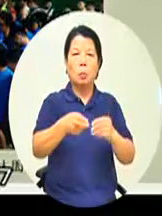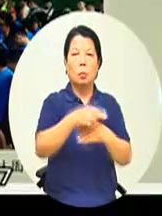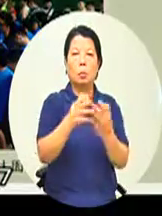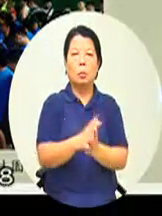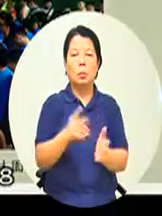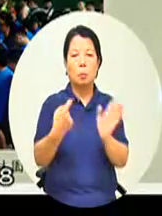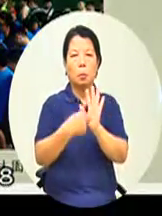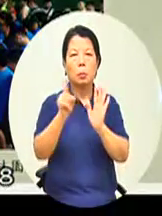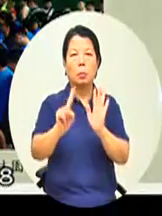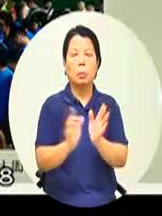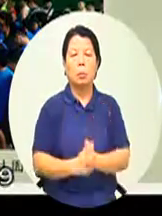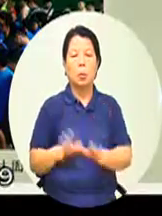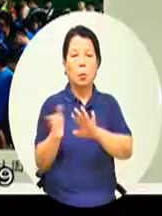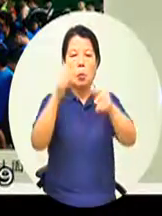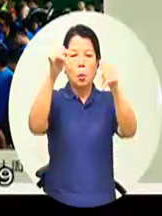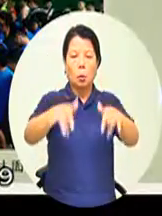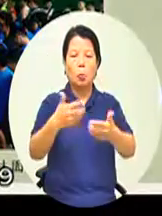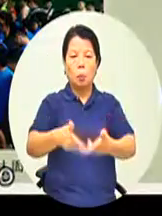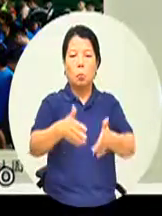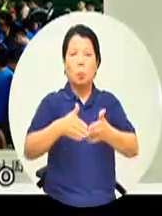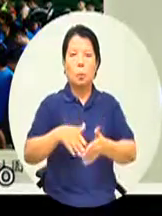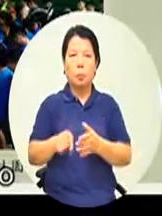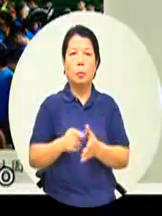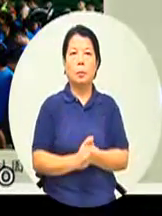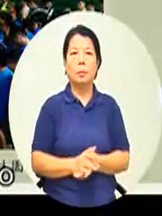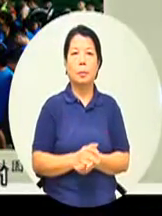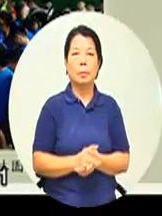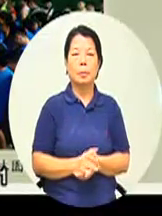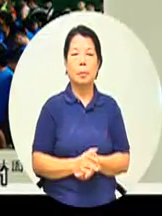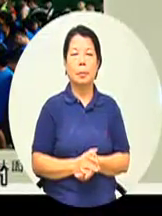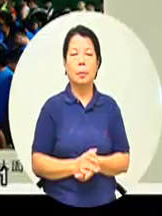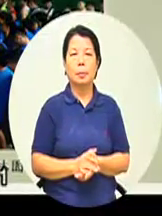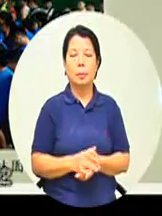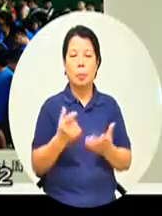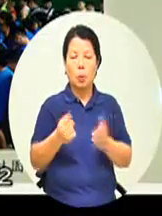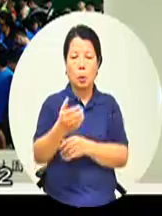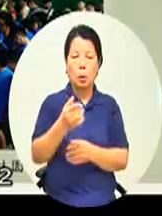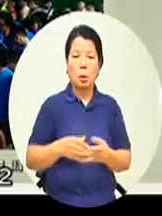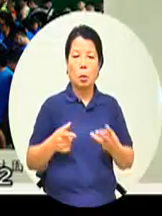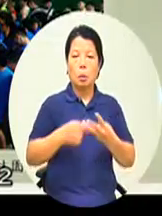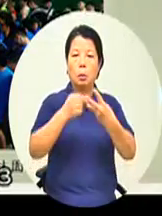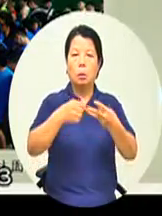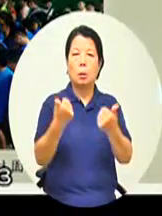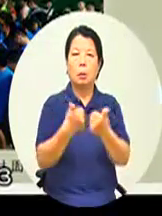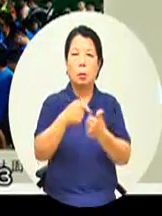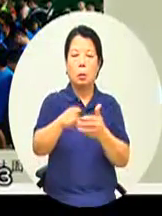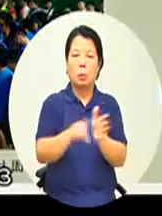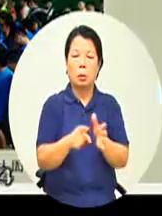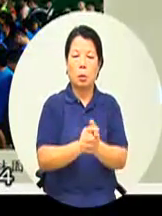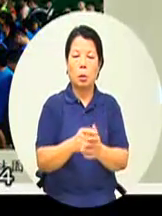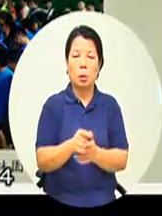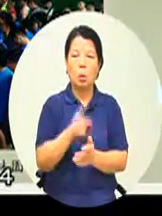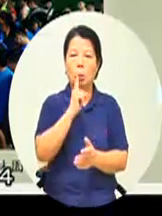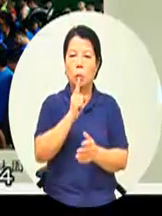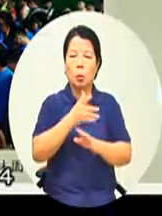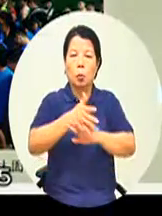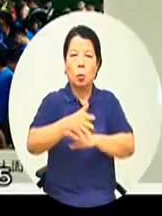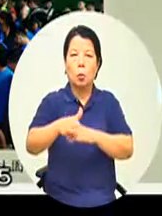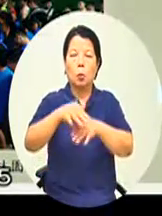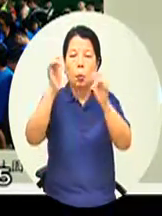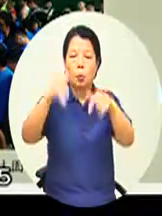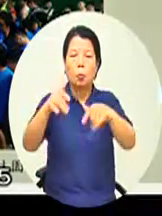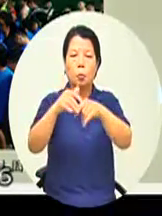啥？咱的风雨球场的重要性啊！啊，伫遮吼，咱顶一会期咧讲到风雨球场，那局